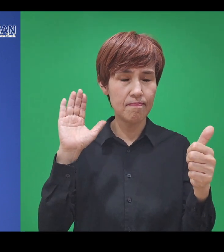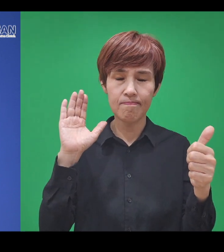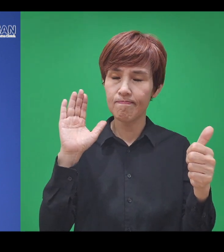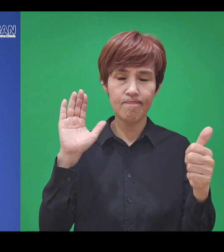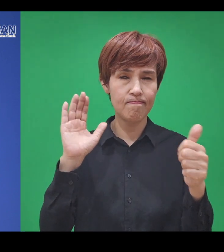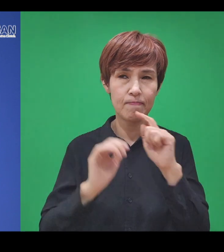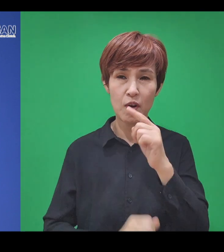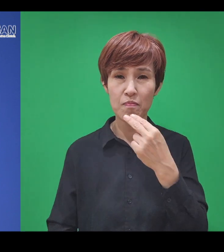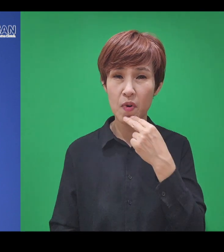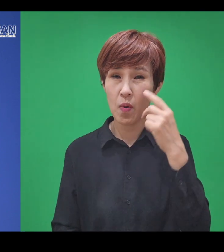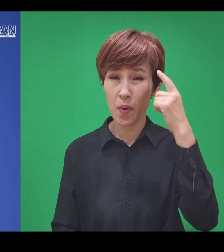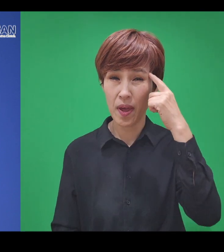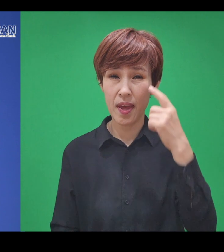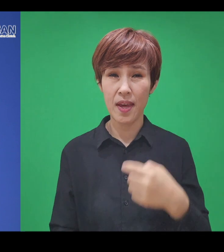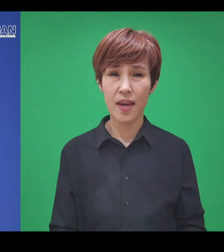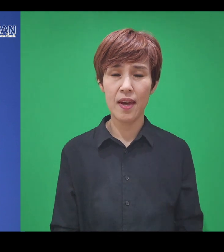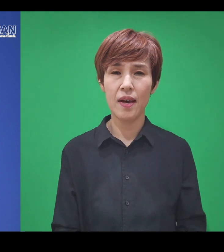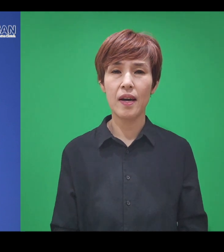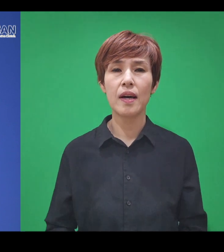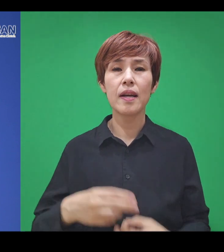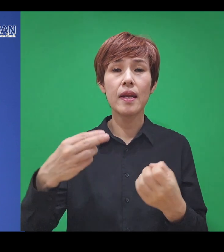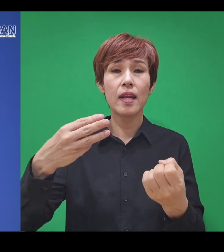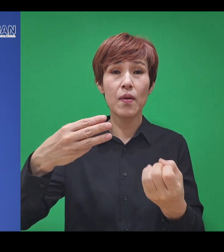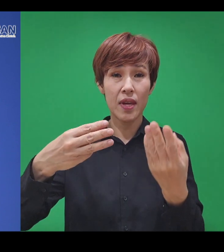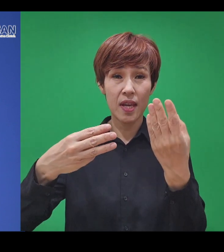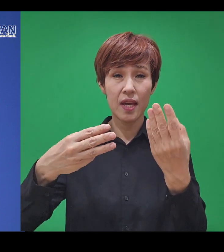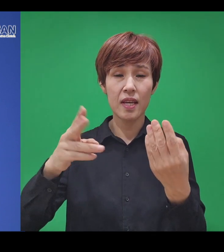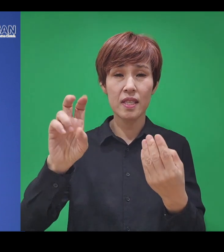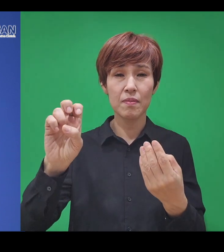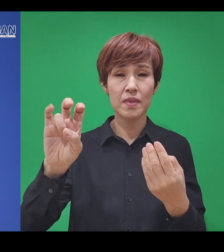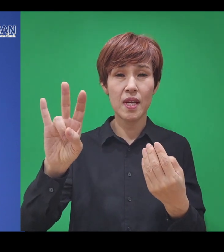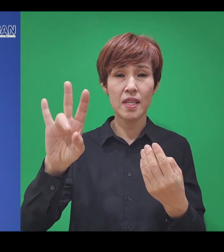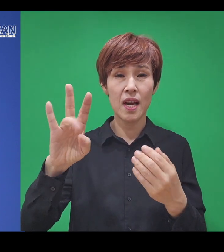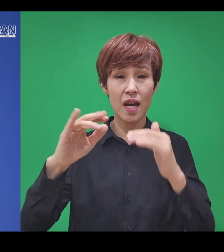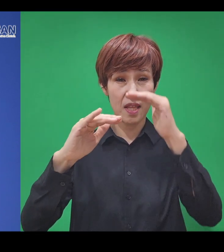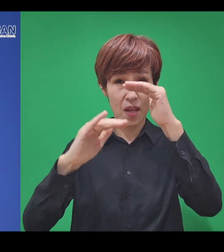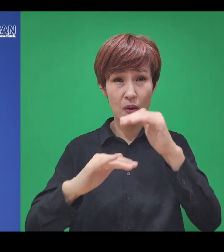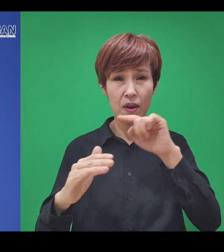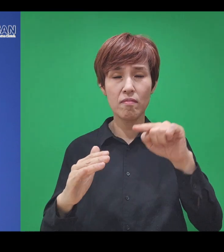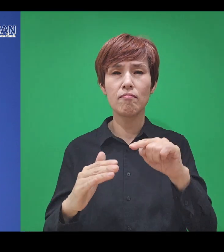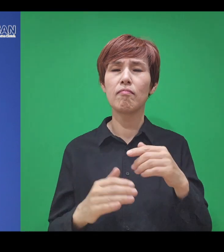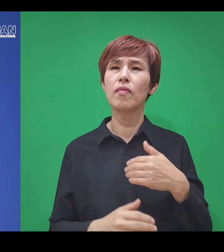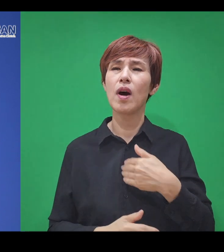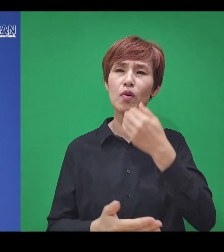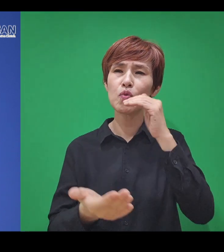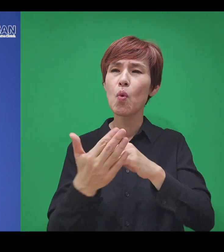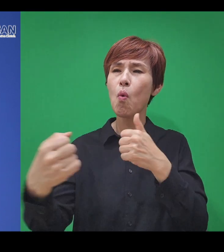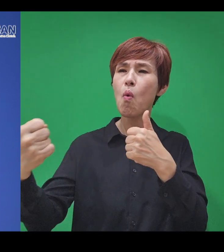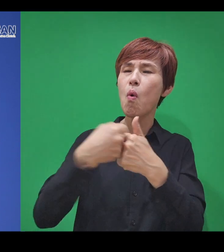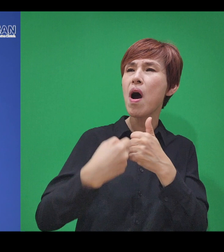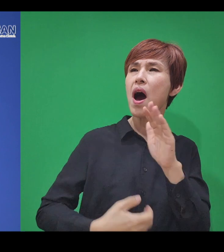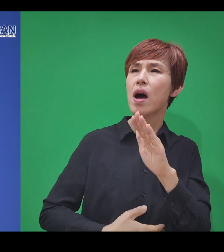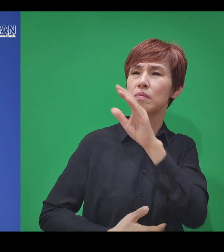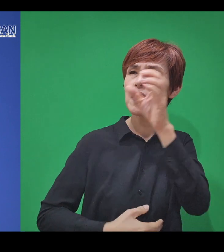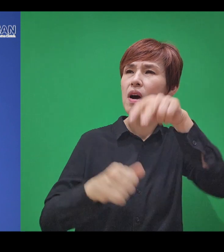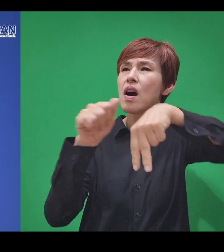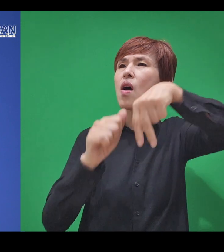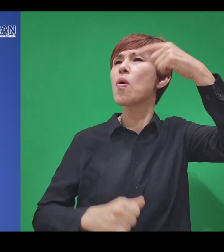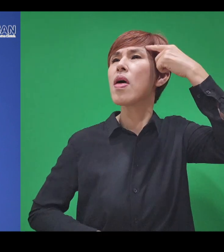왜 레위기 24장 16절에 어긋나서 나를 돌로 치지 않고 십자가에 못 박느냐고 말하지 않으신 이유,